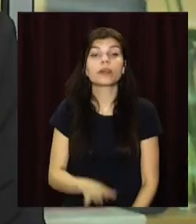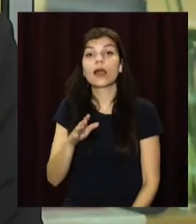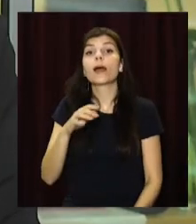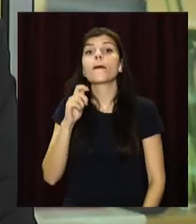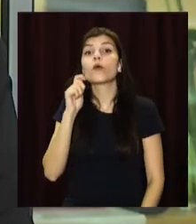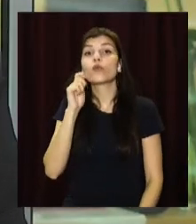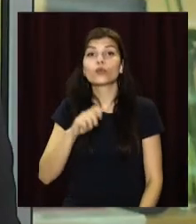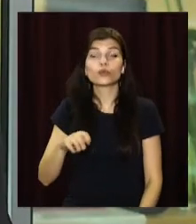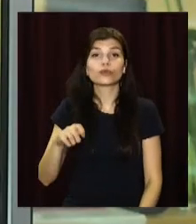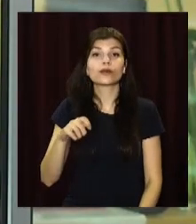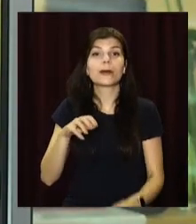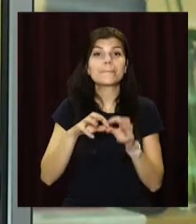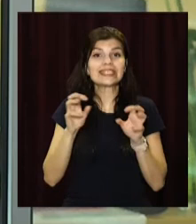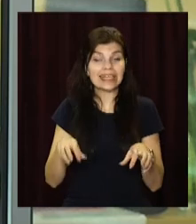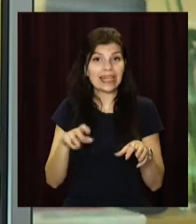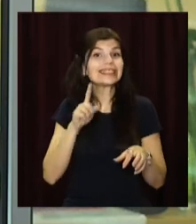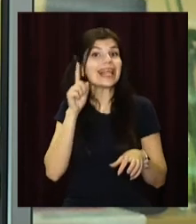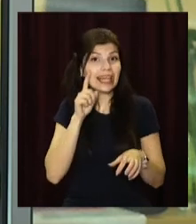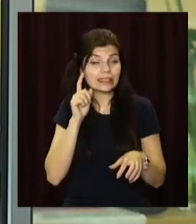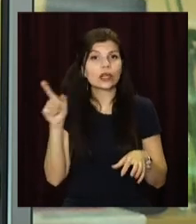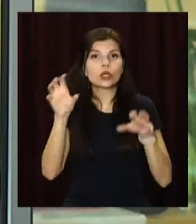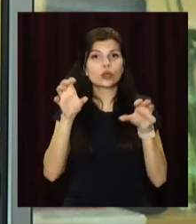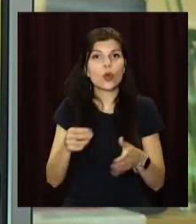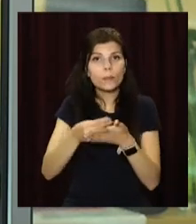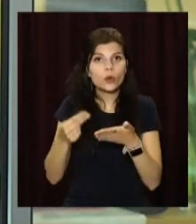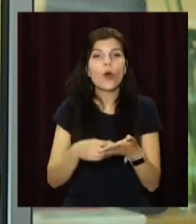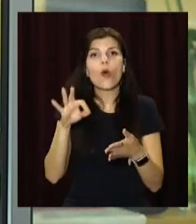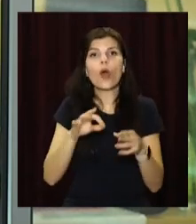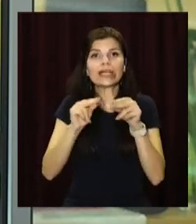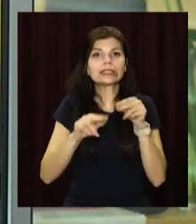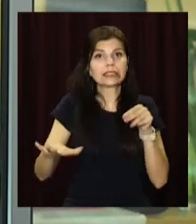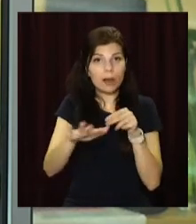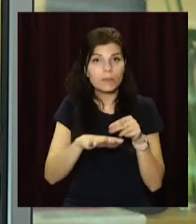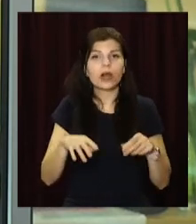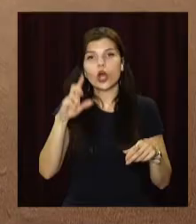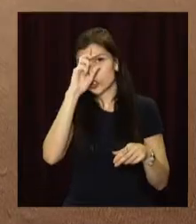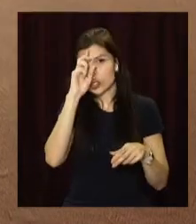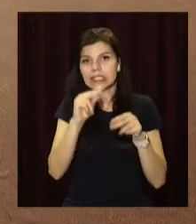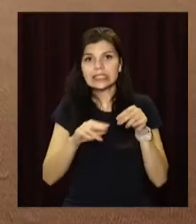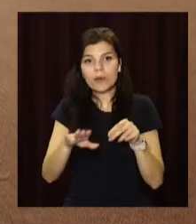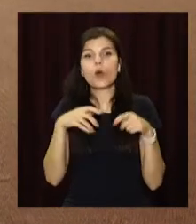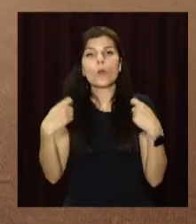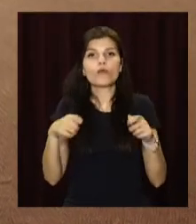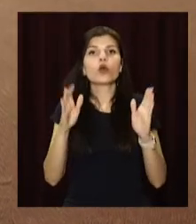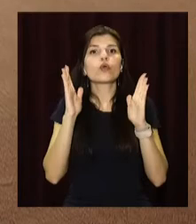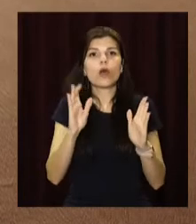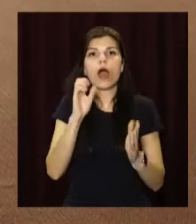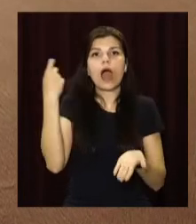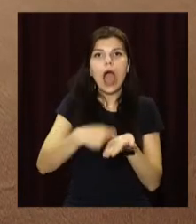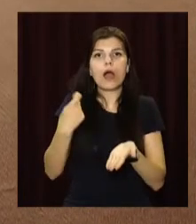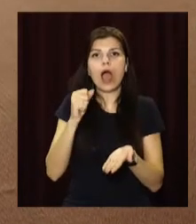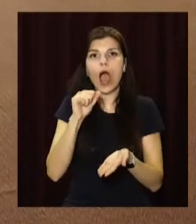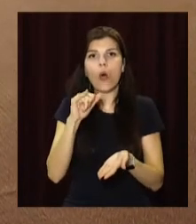Президент України Володимир Зеленський підписав законопроєкт про ринок землі. Державну землю продаватимуть лише на